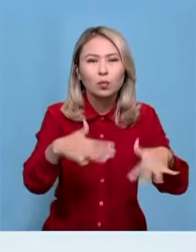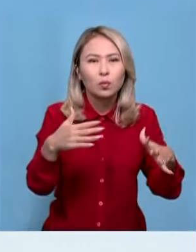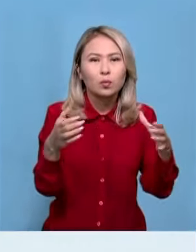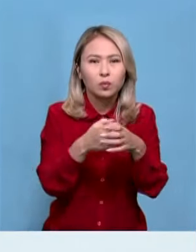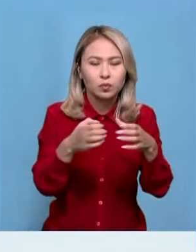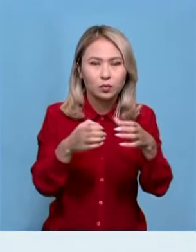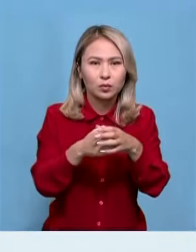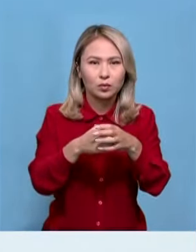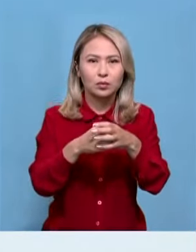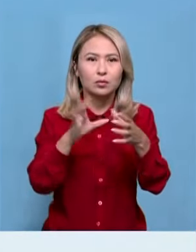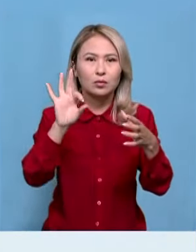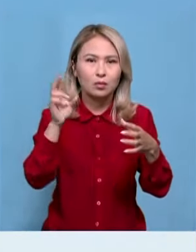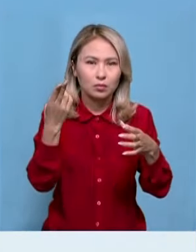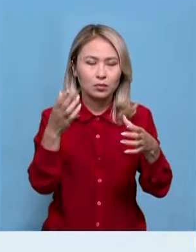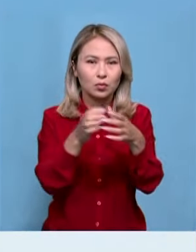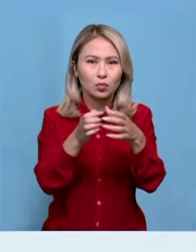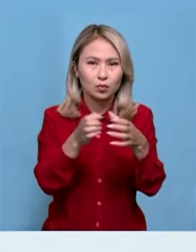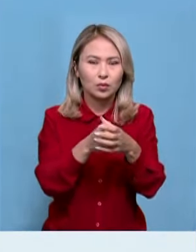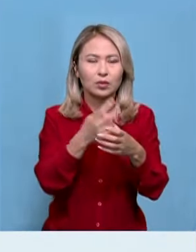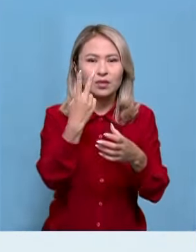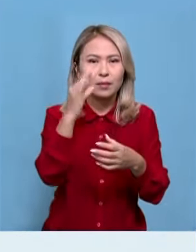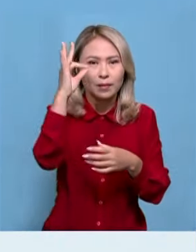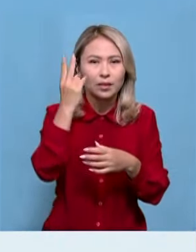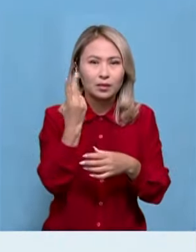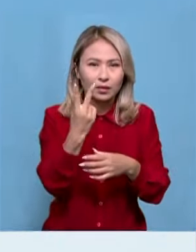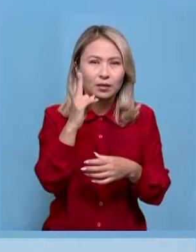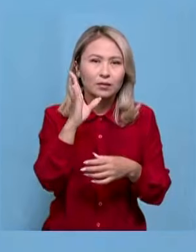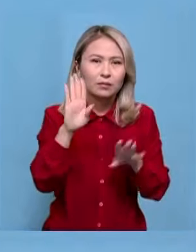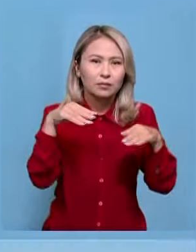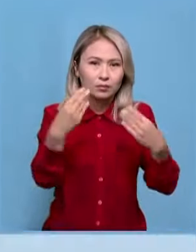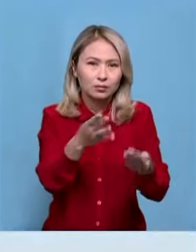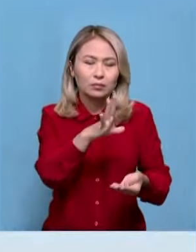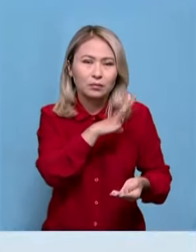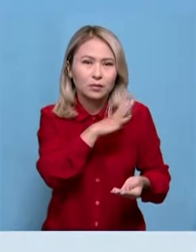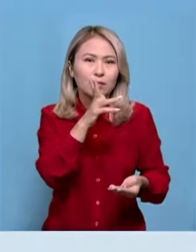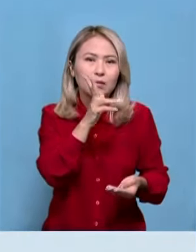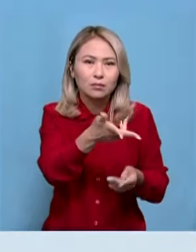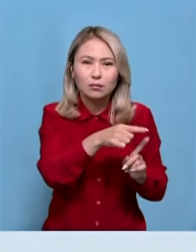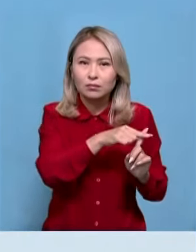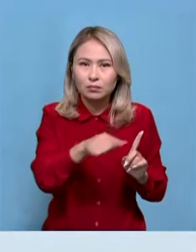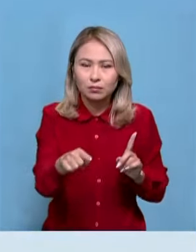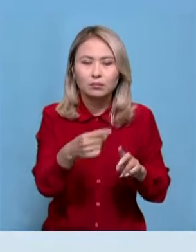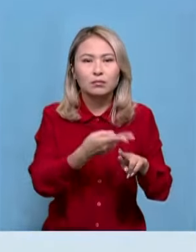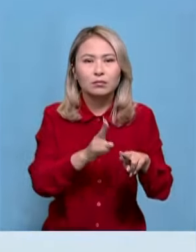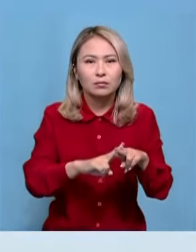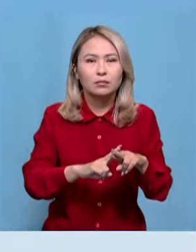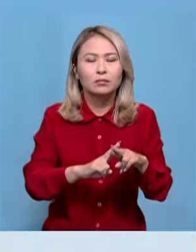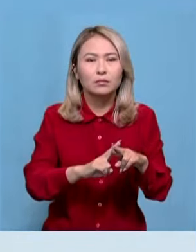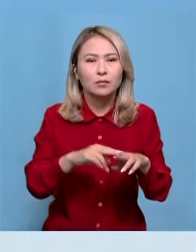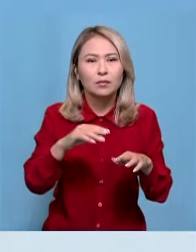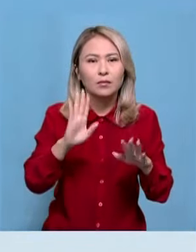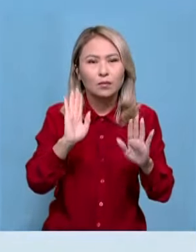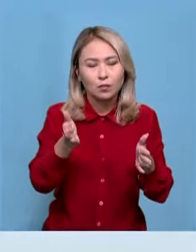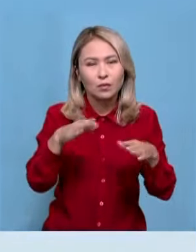топтар, әлеуметтік осал топтарға 2 пәтер берген екенбіз осы 3 жылда. Енді биыл Алла